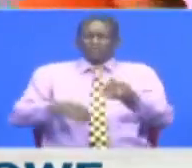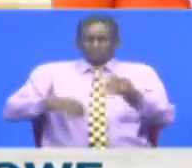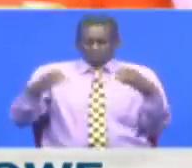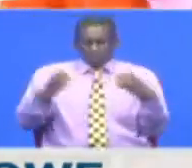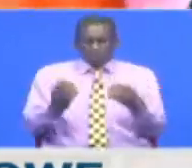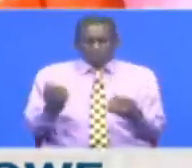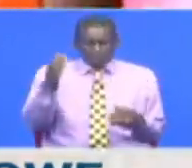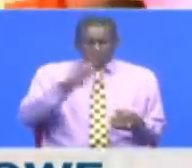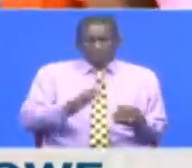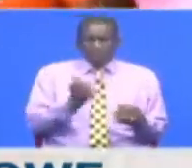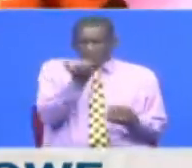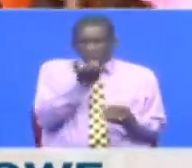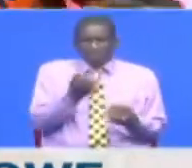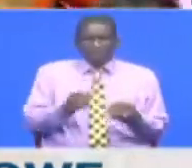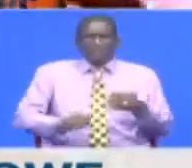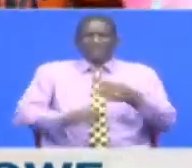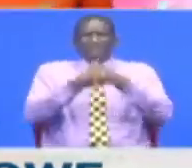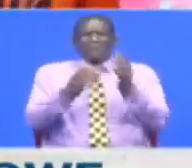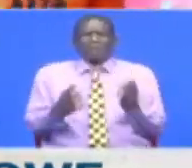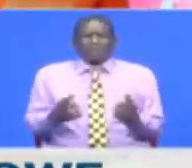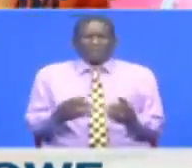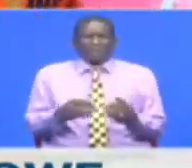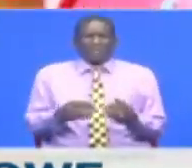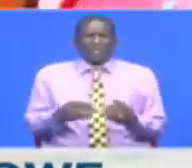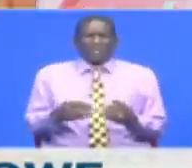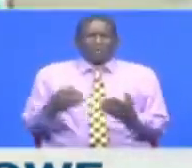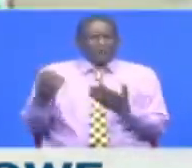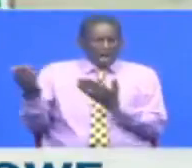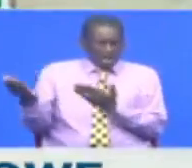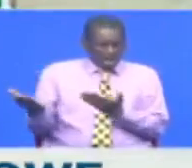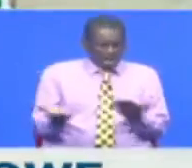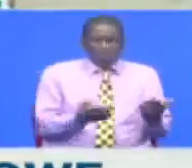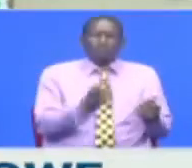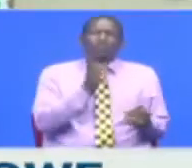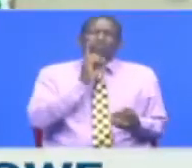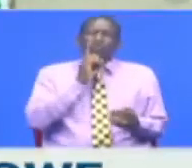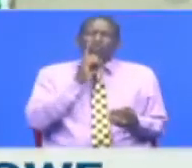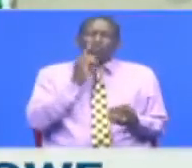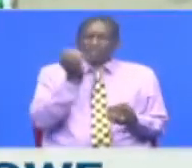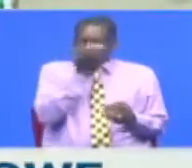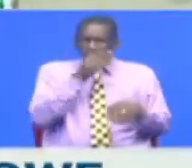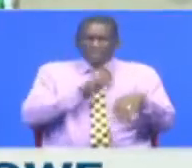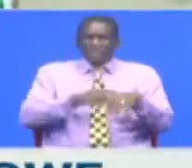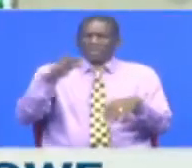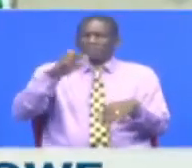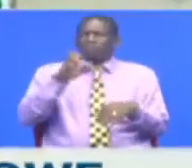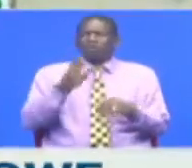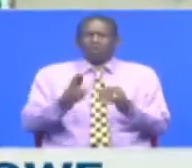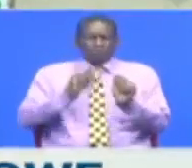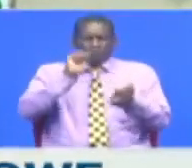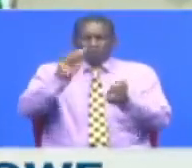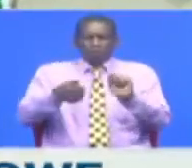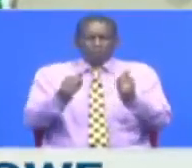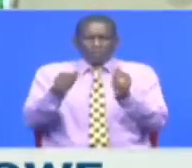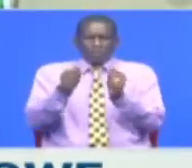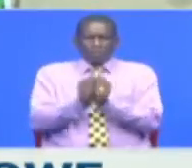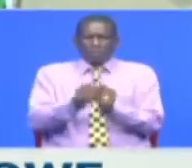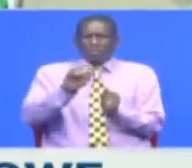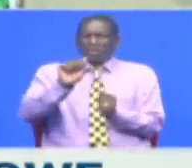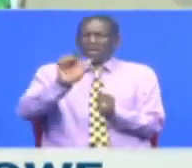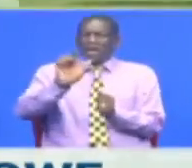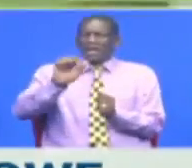unaget? Mashabiki wataanza rasmi kushuhudia uwanjani hapo kesho wakati Gor Mahia itakuwa inaiandaa Al Ahly